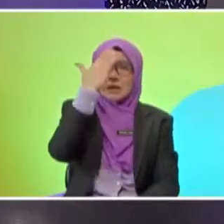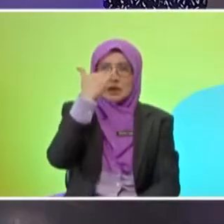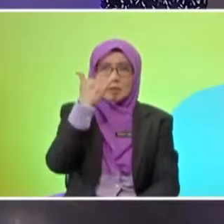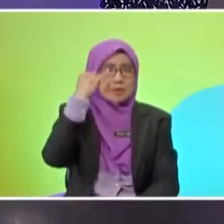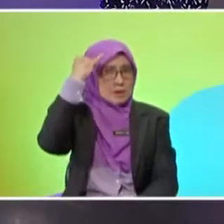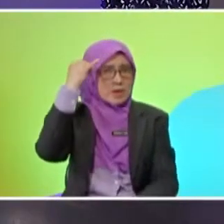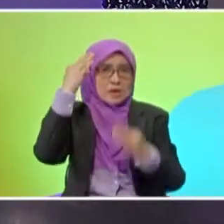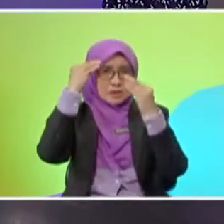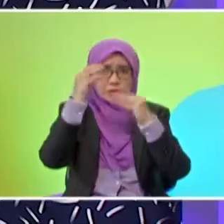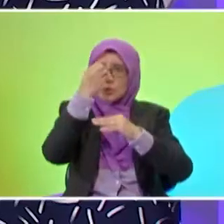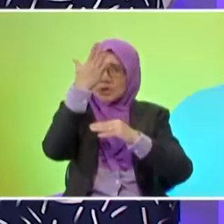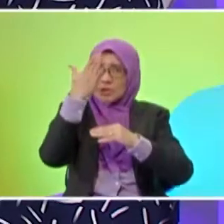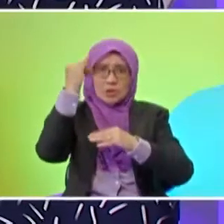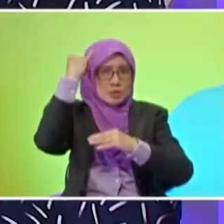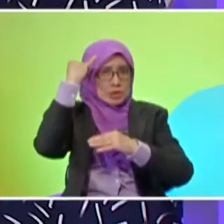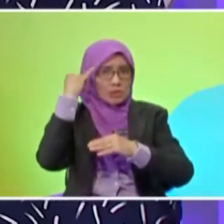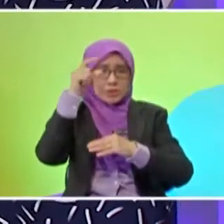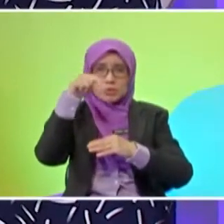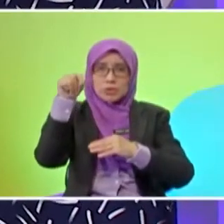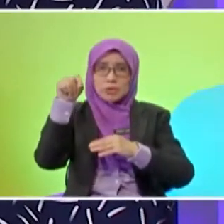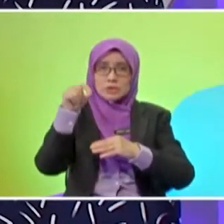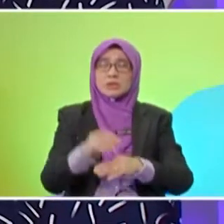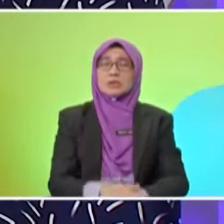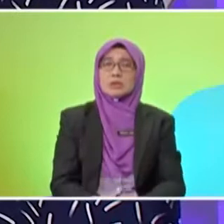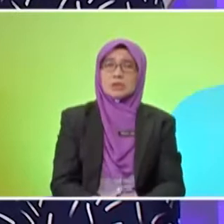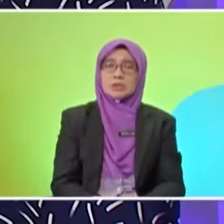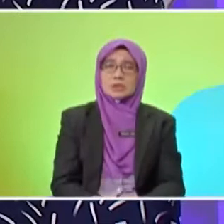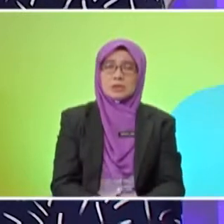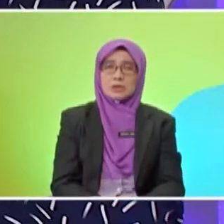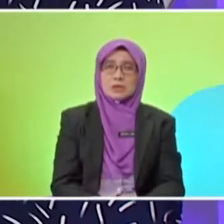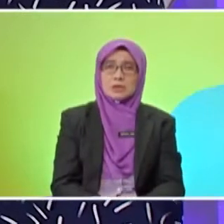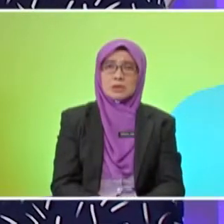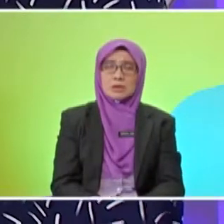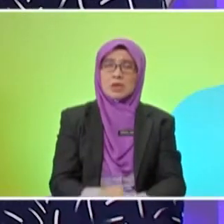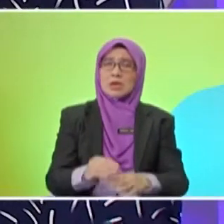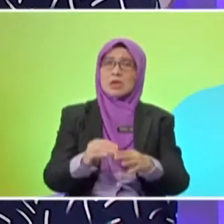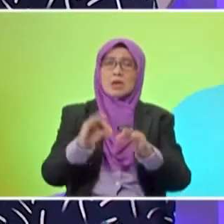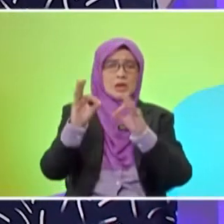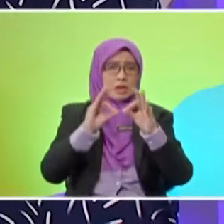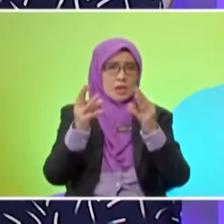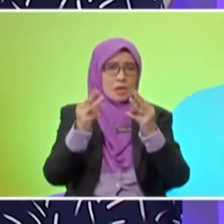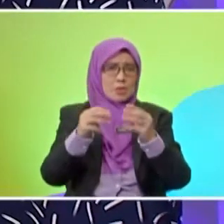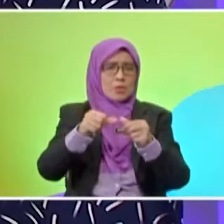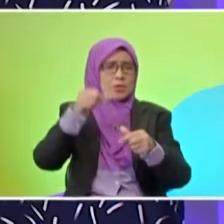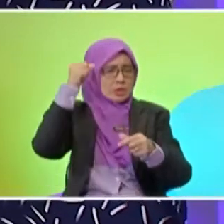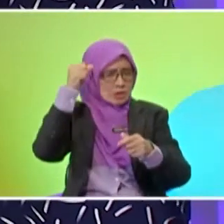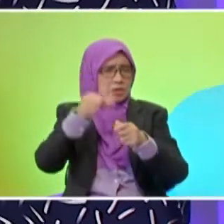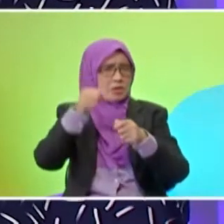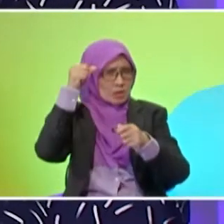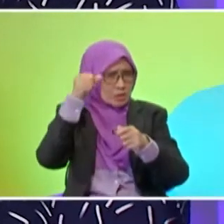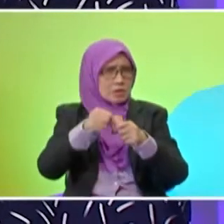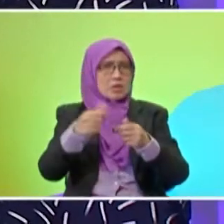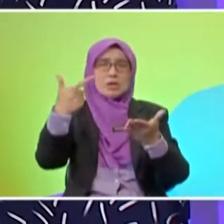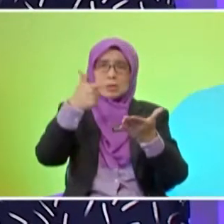ini Bisma gini kita belajar nih pilih kita hafal jadi gitu nah ingat lagi dengan lebih Kukuh nah ingatan gitu kita